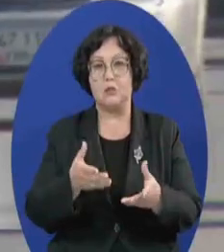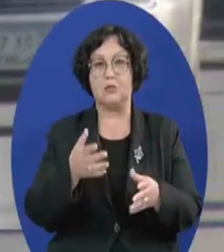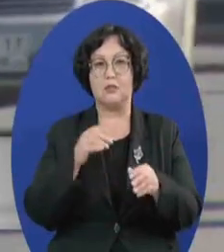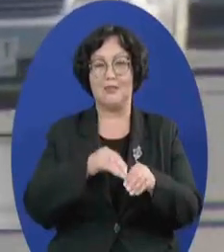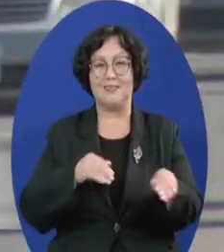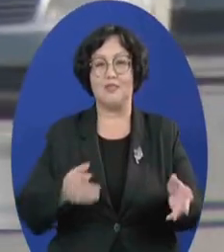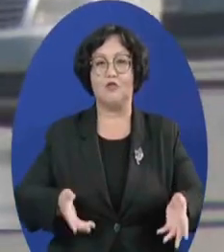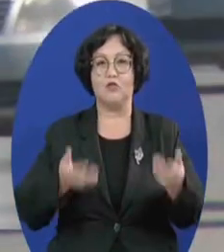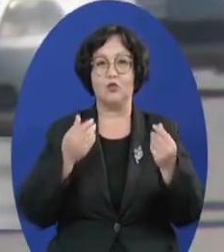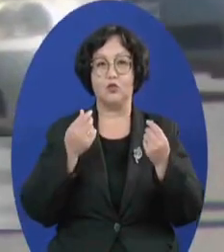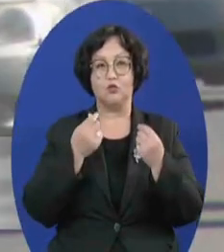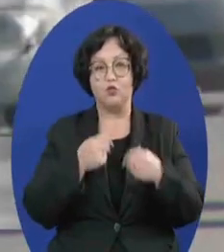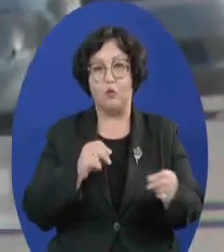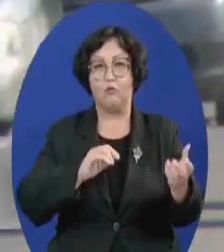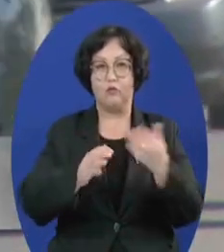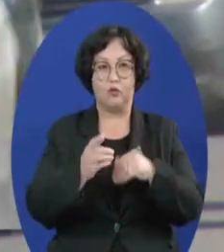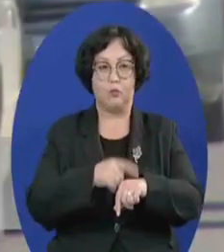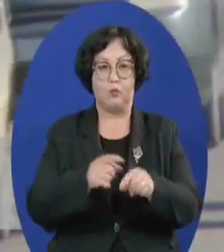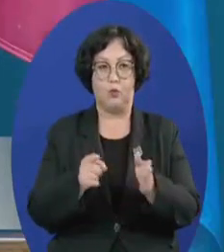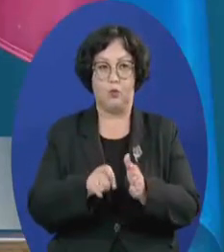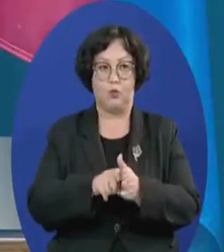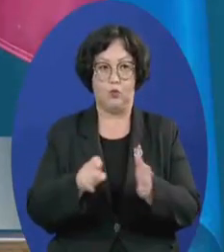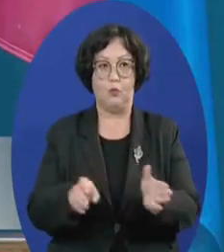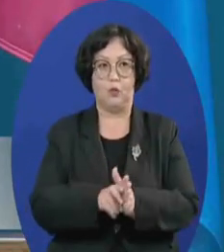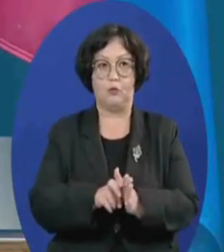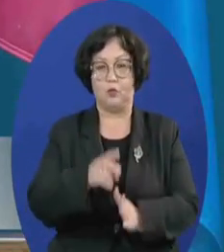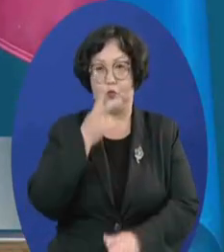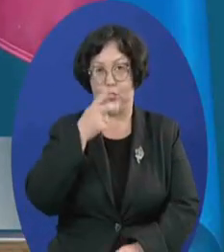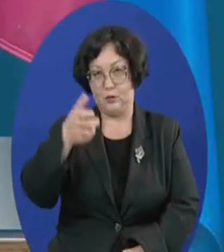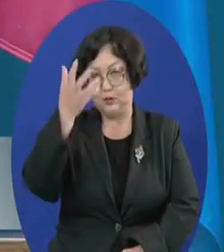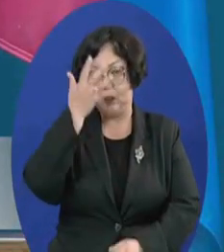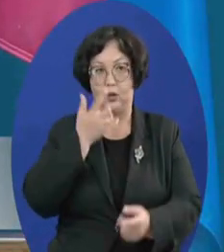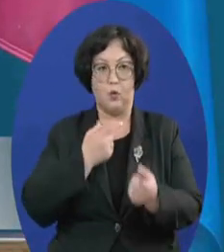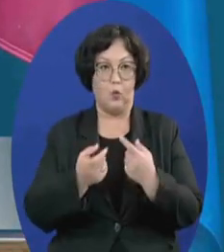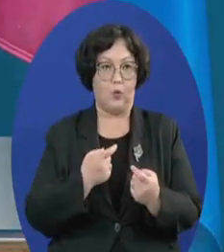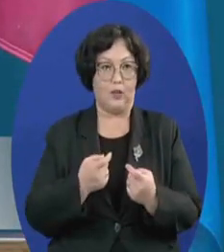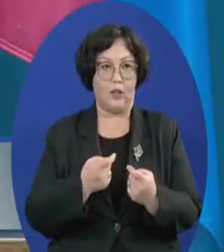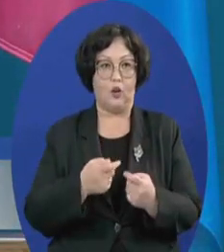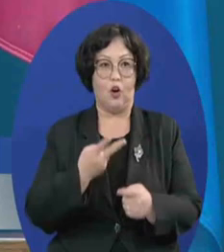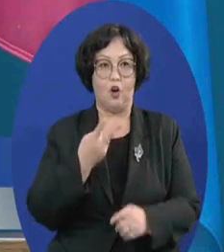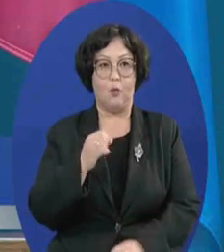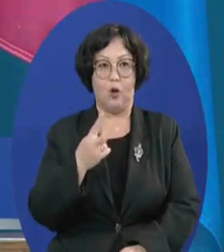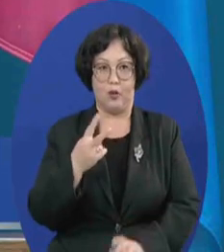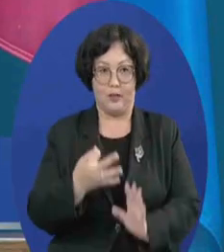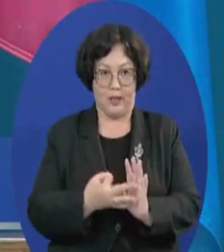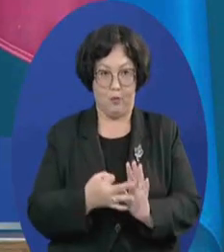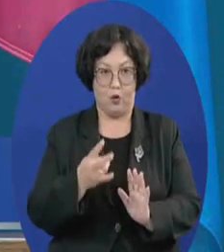богино хугацаанд бууруулах боломж бий гэж үзэж байна. Өнөөдөр засгийн газрын оролдоонд